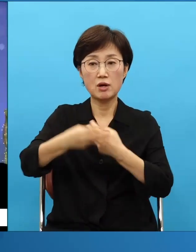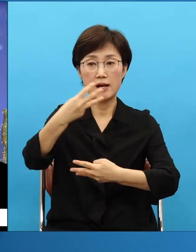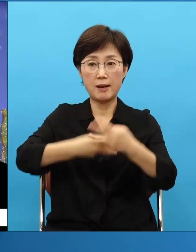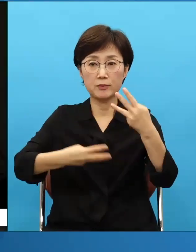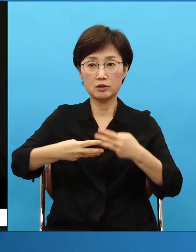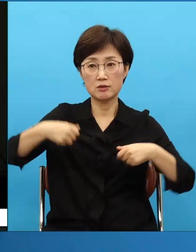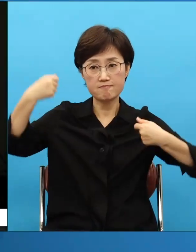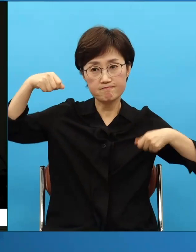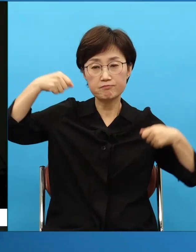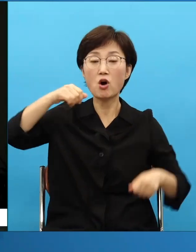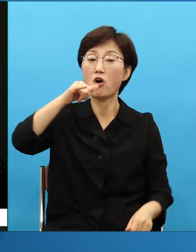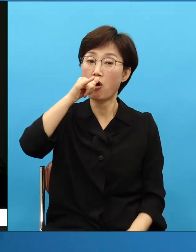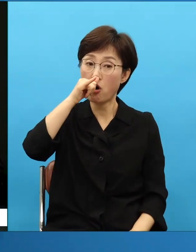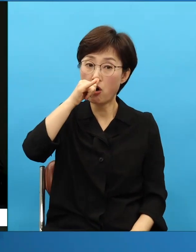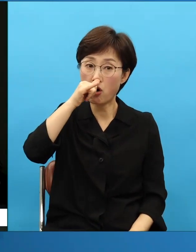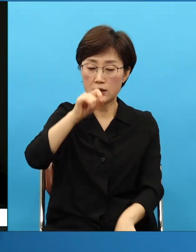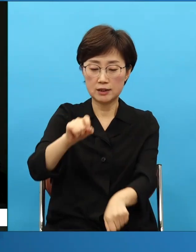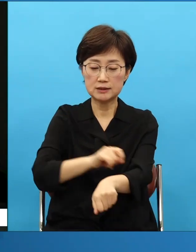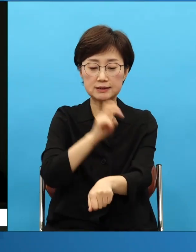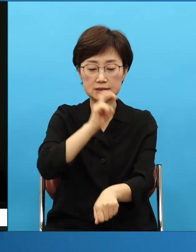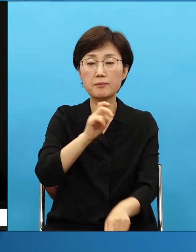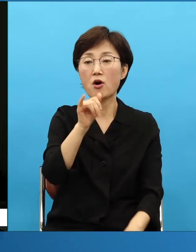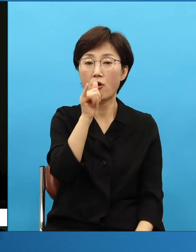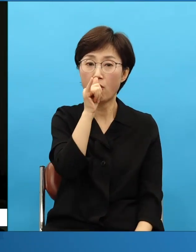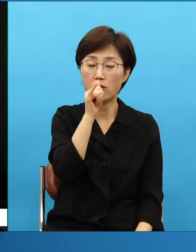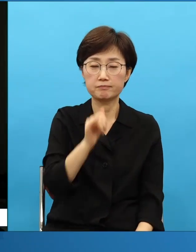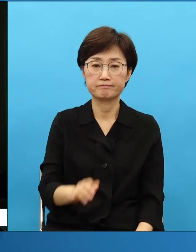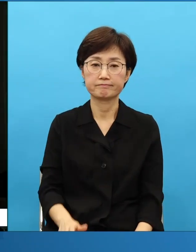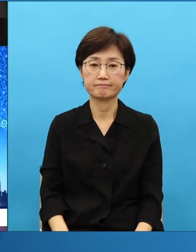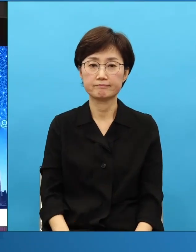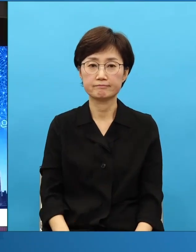공연, 특송 등이 진행됐습니다.